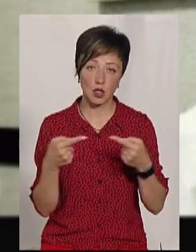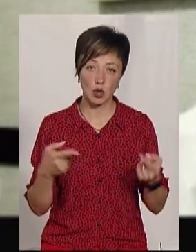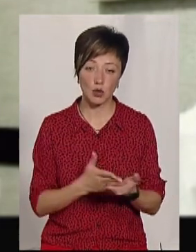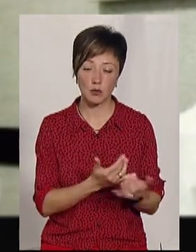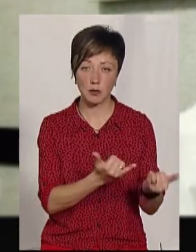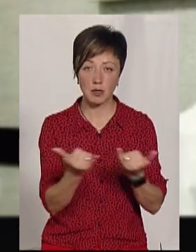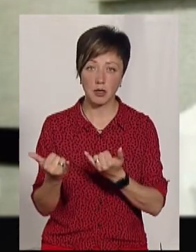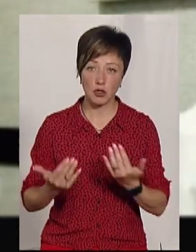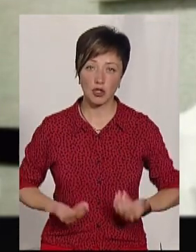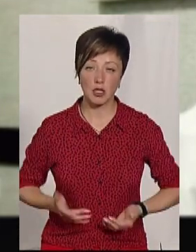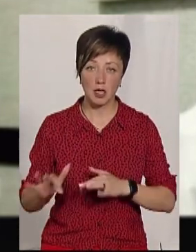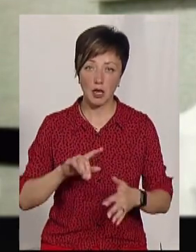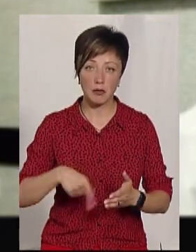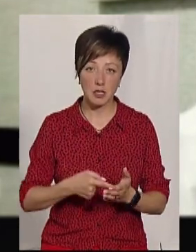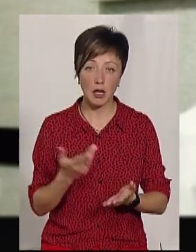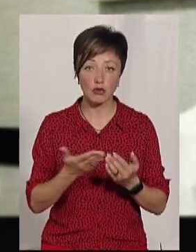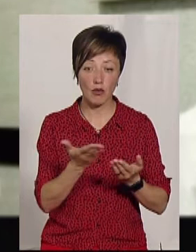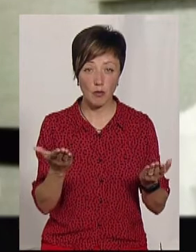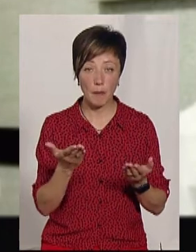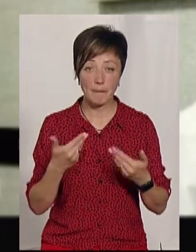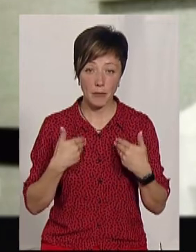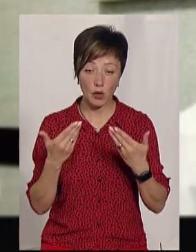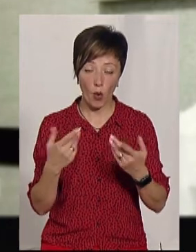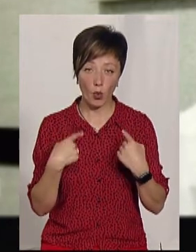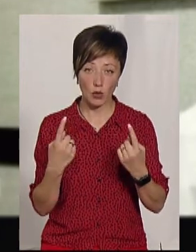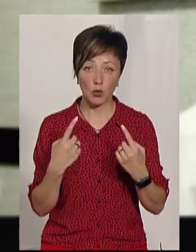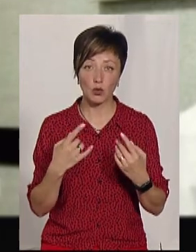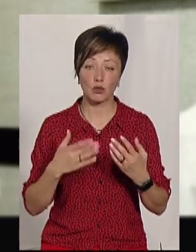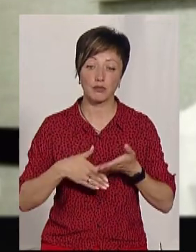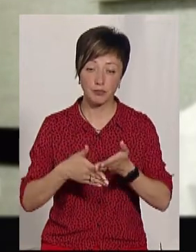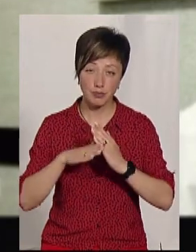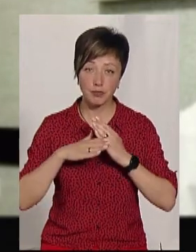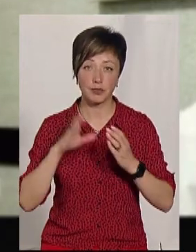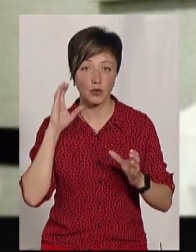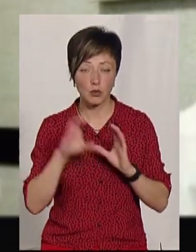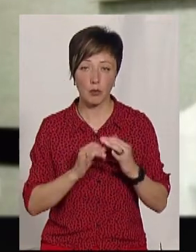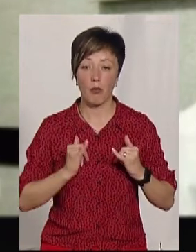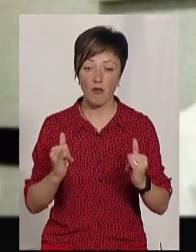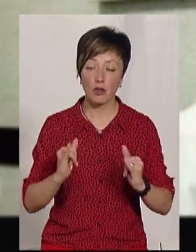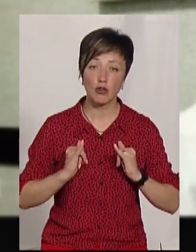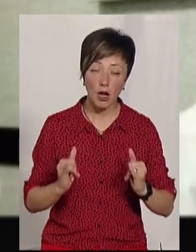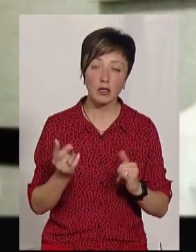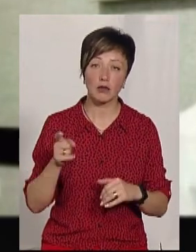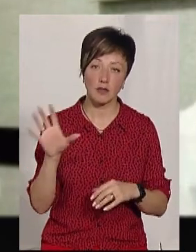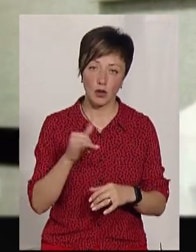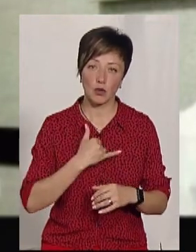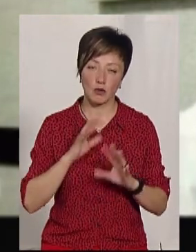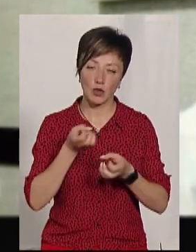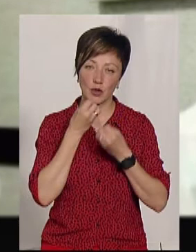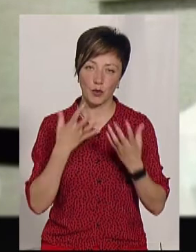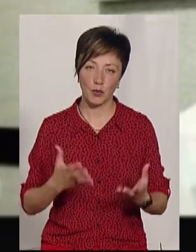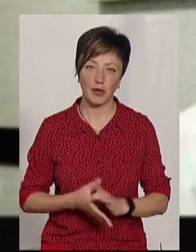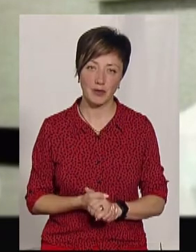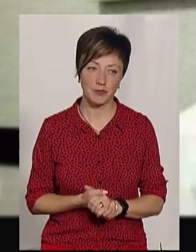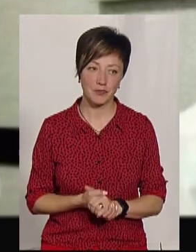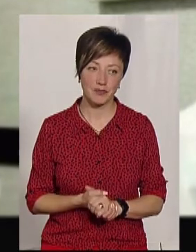які забезпечують життєдіяльність міста. Тобто, якщо ми будемо один одного чути, поважати, то все в нас буде добре